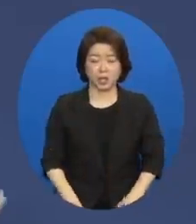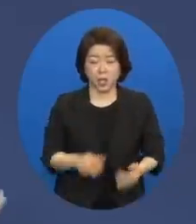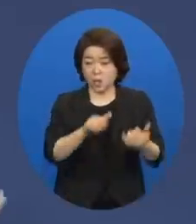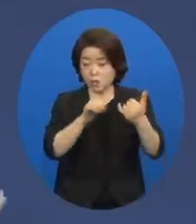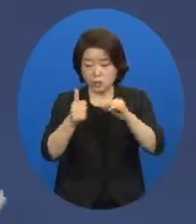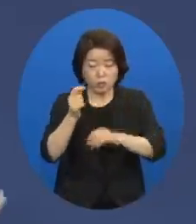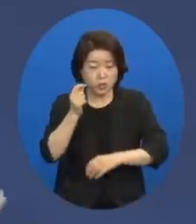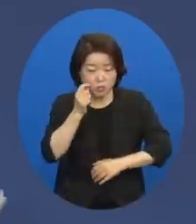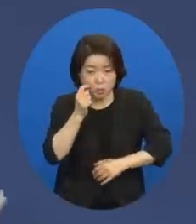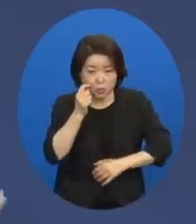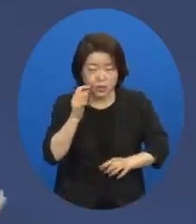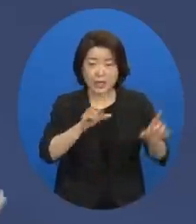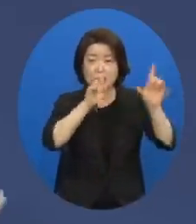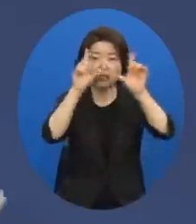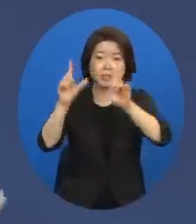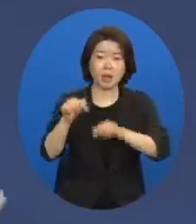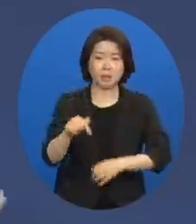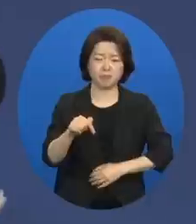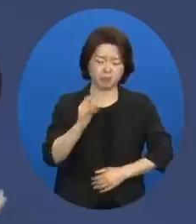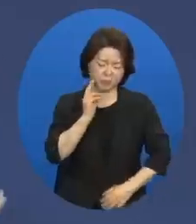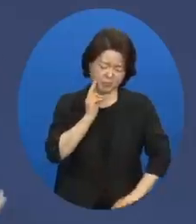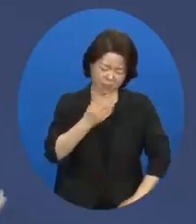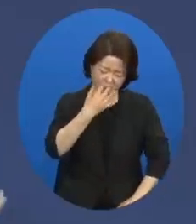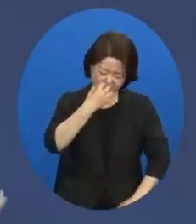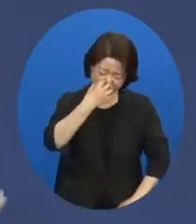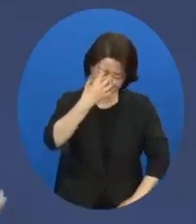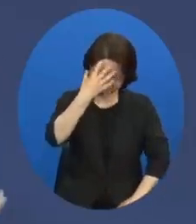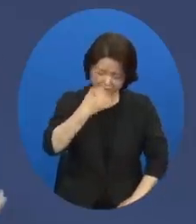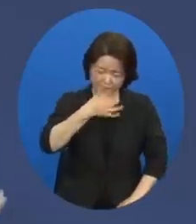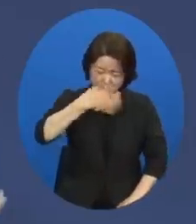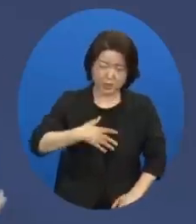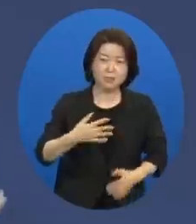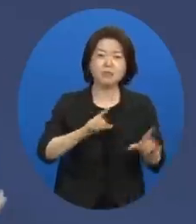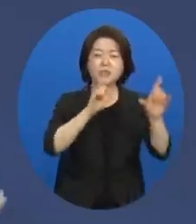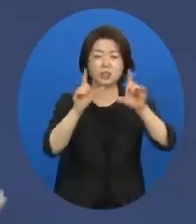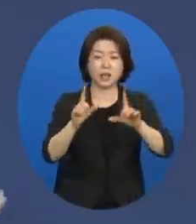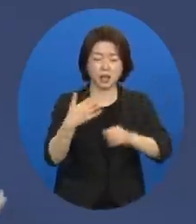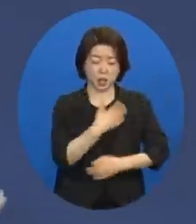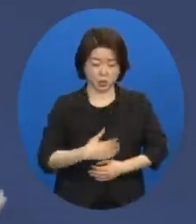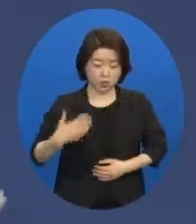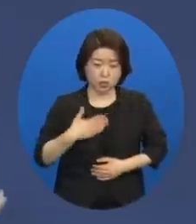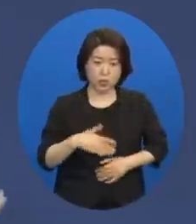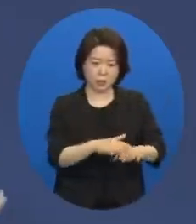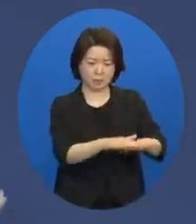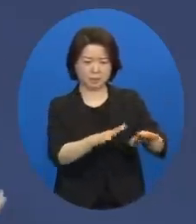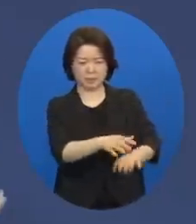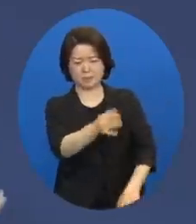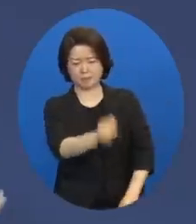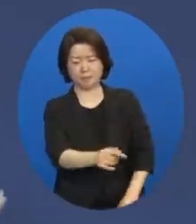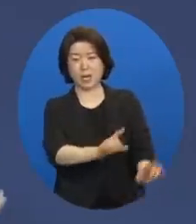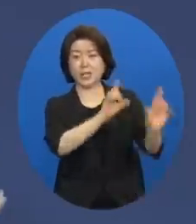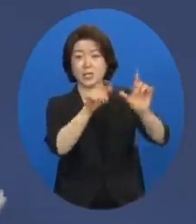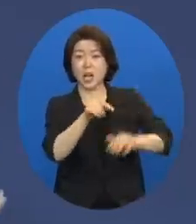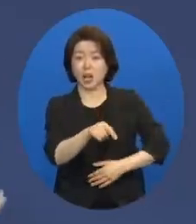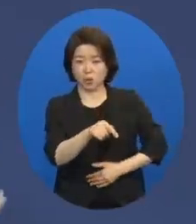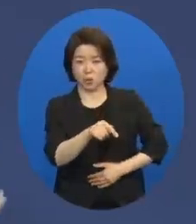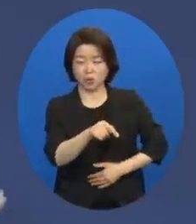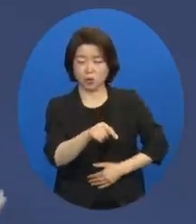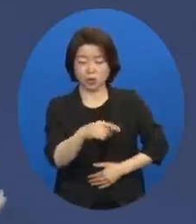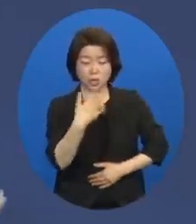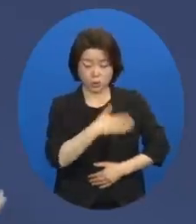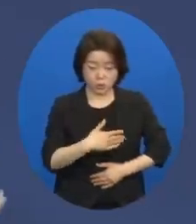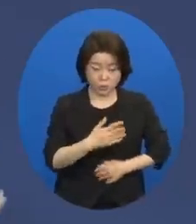가지고 살아남는 그 끔찍한 시간 동안 육체로 제가 밑바닥 인생을 살한 거 그냥 육체로 당한 고생은요 잊어버리면